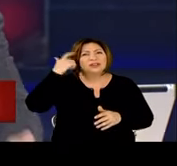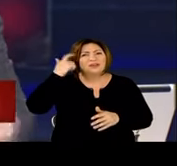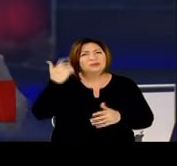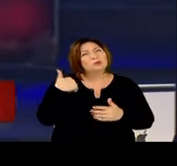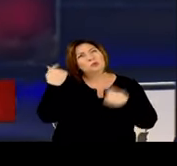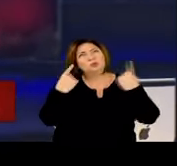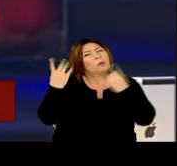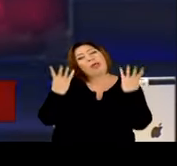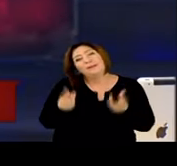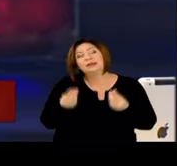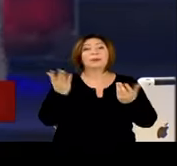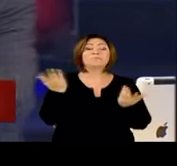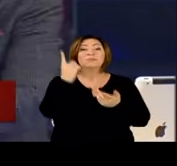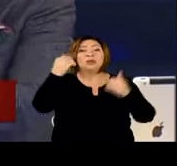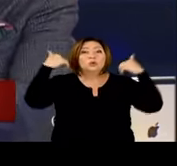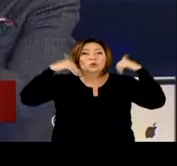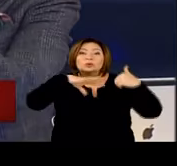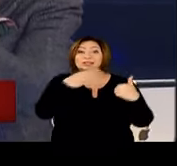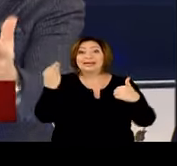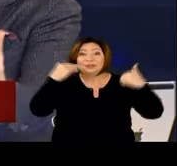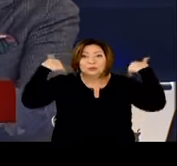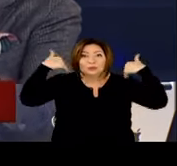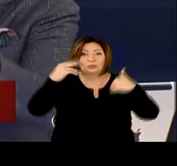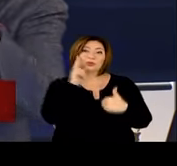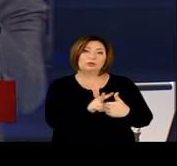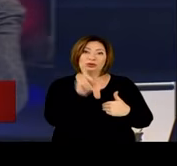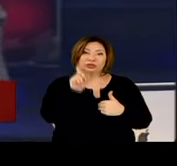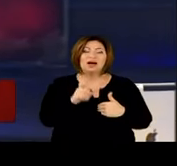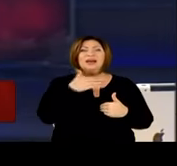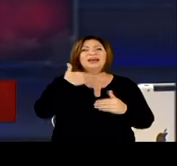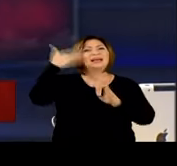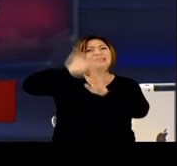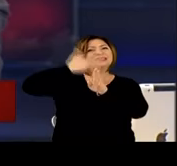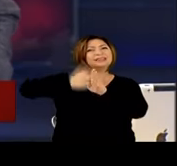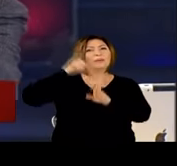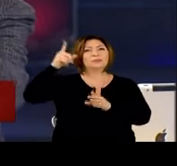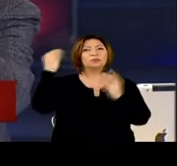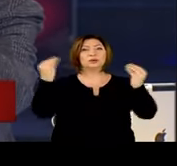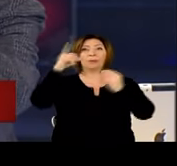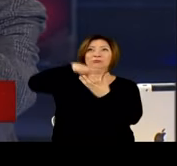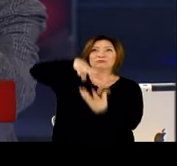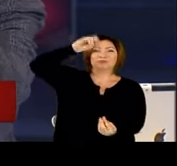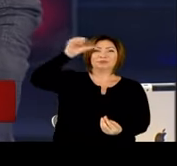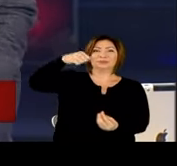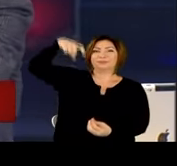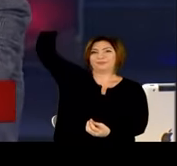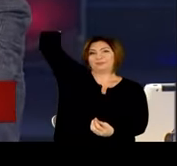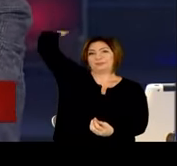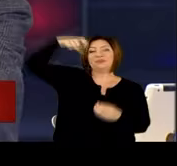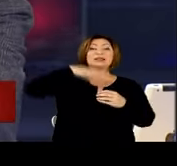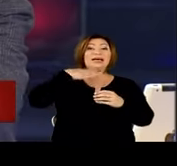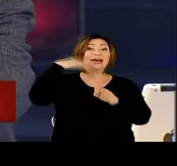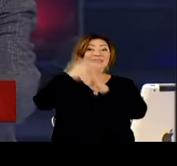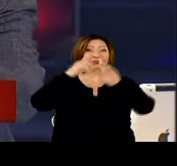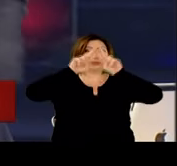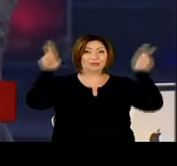ettiğim için. Şimdi yani bir kuzu görünce ben şeyi de anlamam. Kasaplarda ne güzel bir kuzu koyarlar böyle, değil mi? Böyle yumuk yumuk